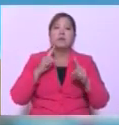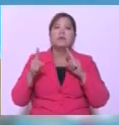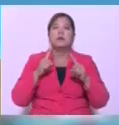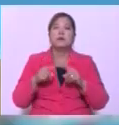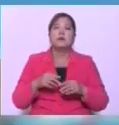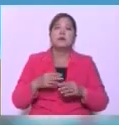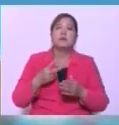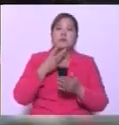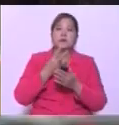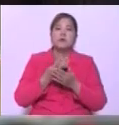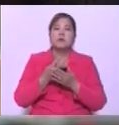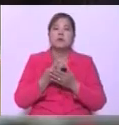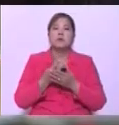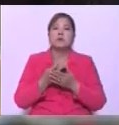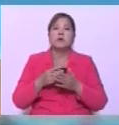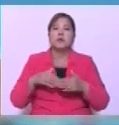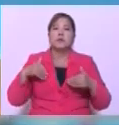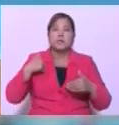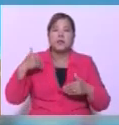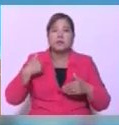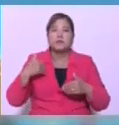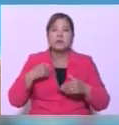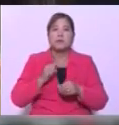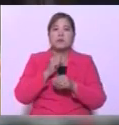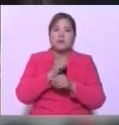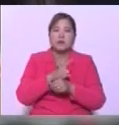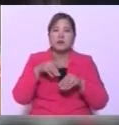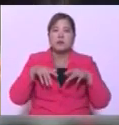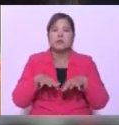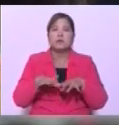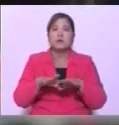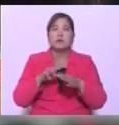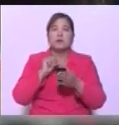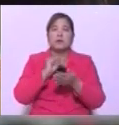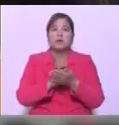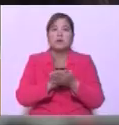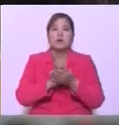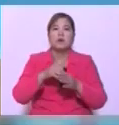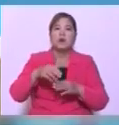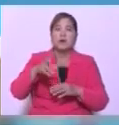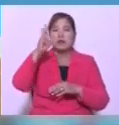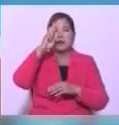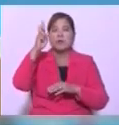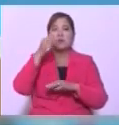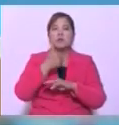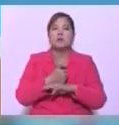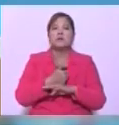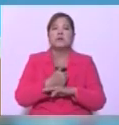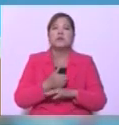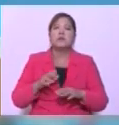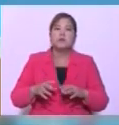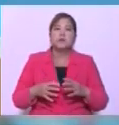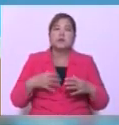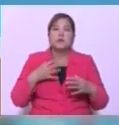мой взгляд, работает активно, старается, выполняет задачи, которые поставлены мною, как главой государства. У нас очень напряженная